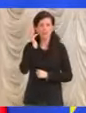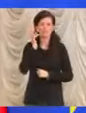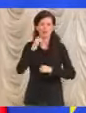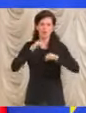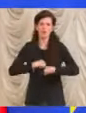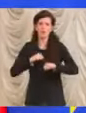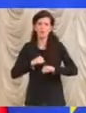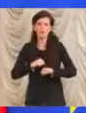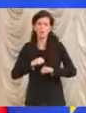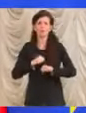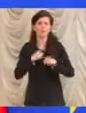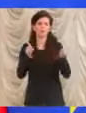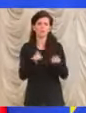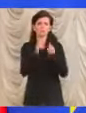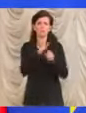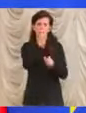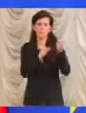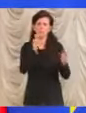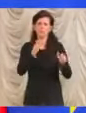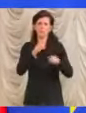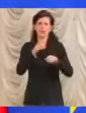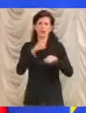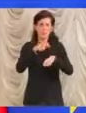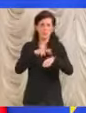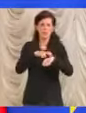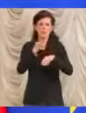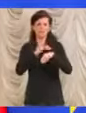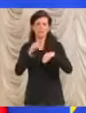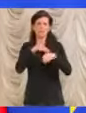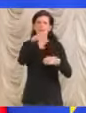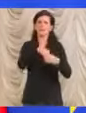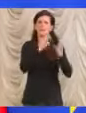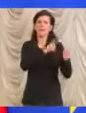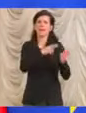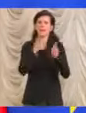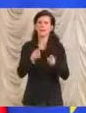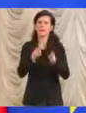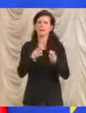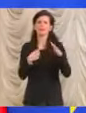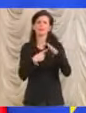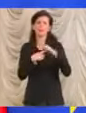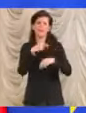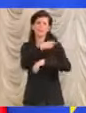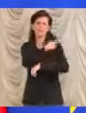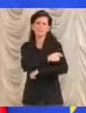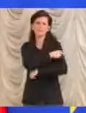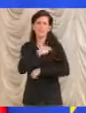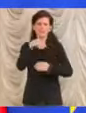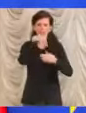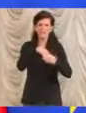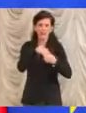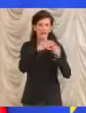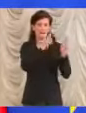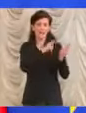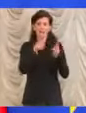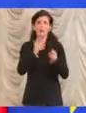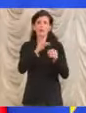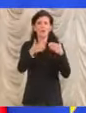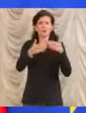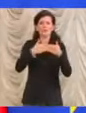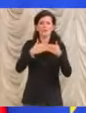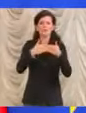medico che più direttamente esposto agli operatori sanitari che sono più direttamente esposti ai focolai di